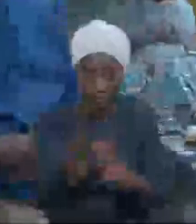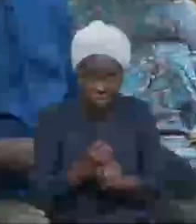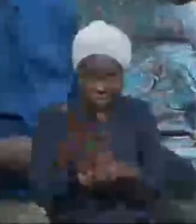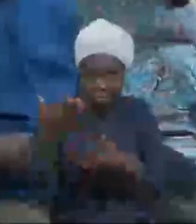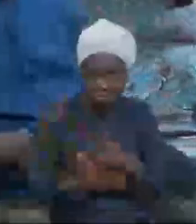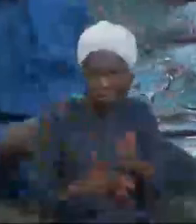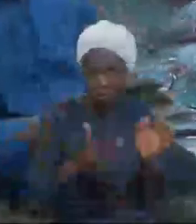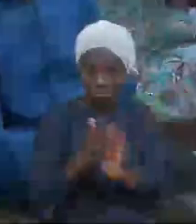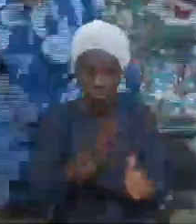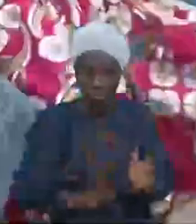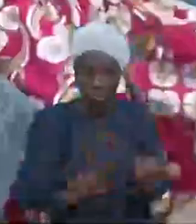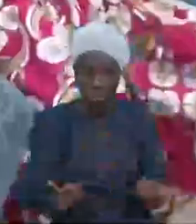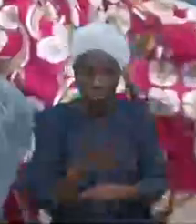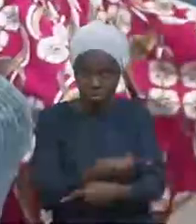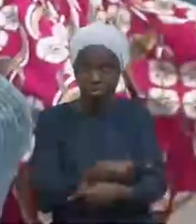Amen.